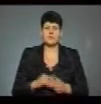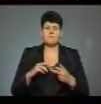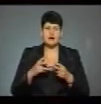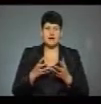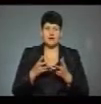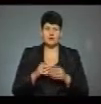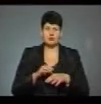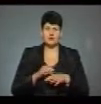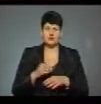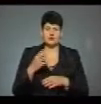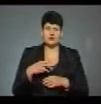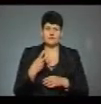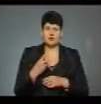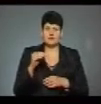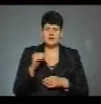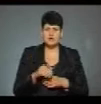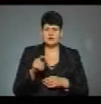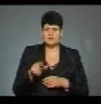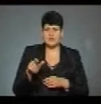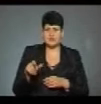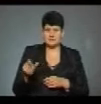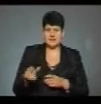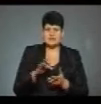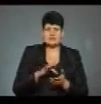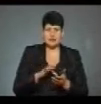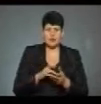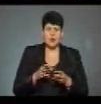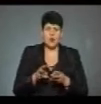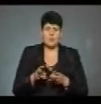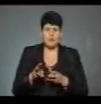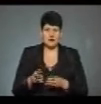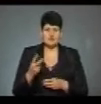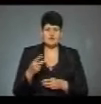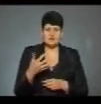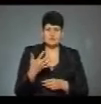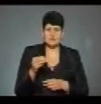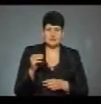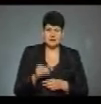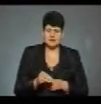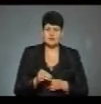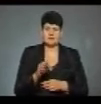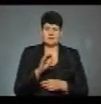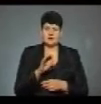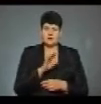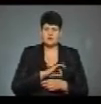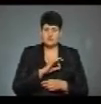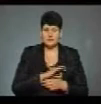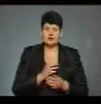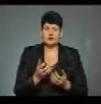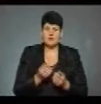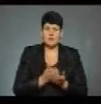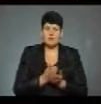Перерахунок провели 42 тисячам споживачам централізованого теплопостачання та 25 тисячам споживачам, які отримують послуги